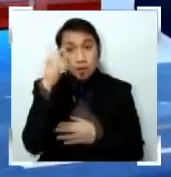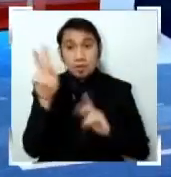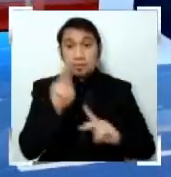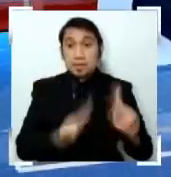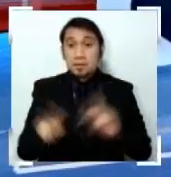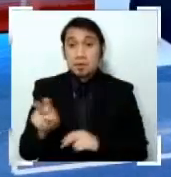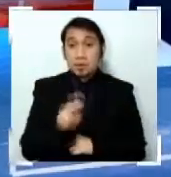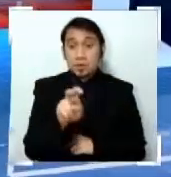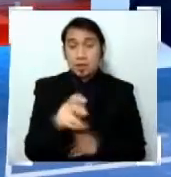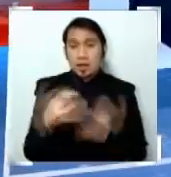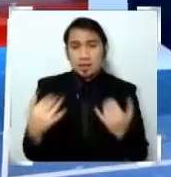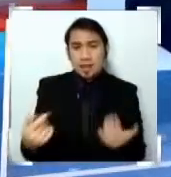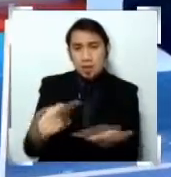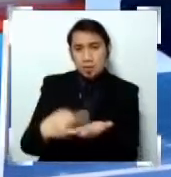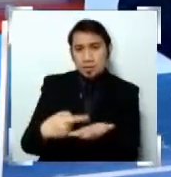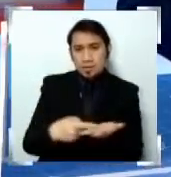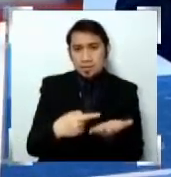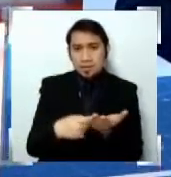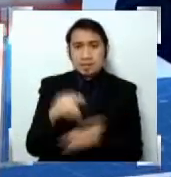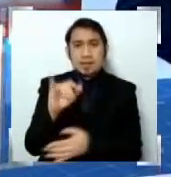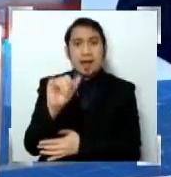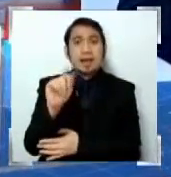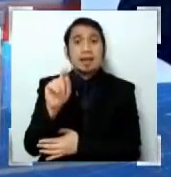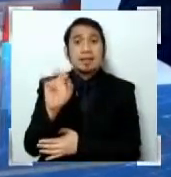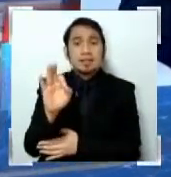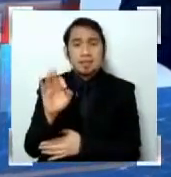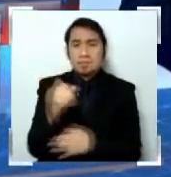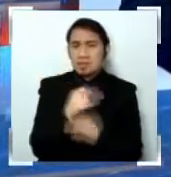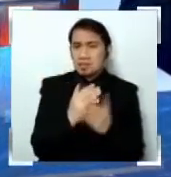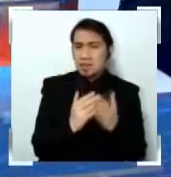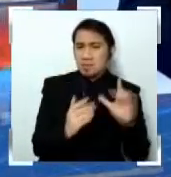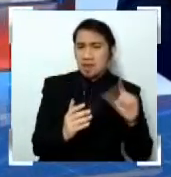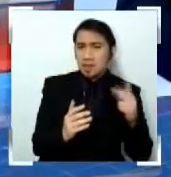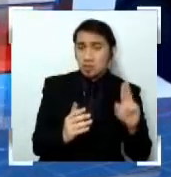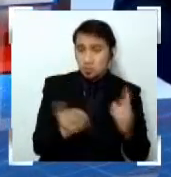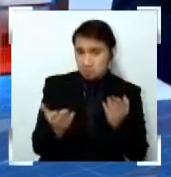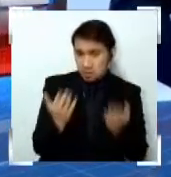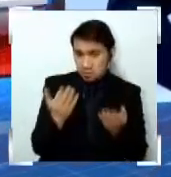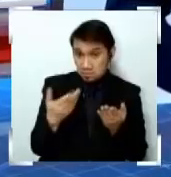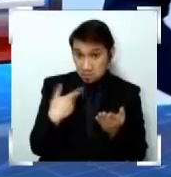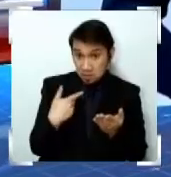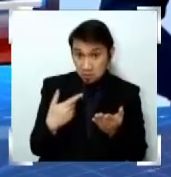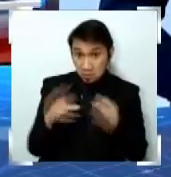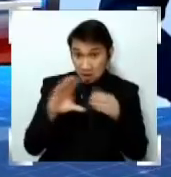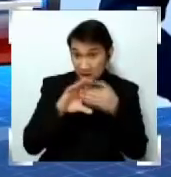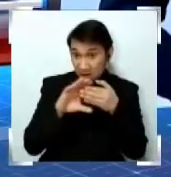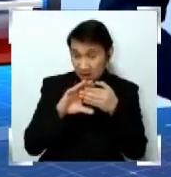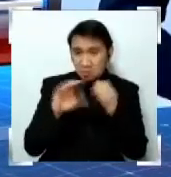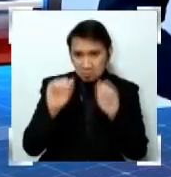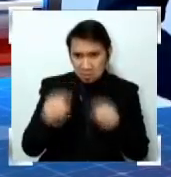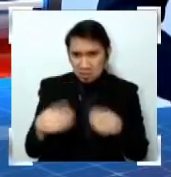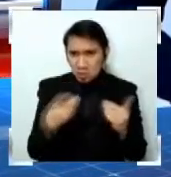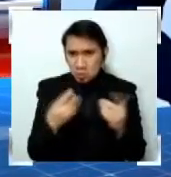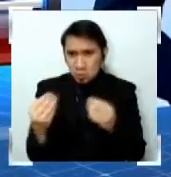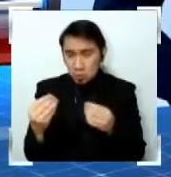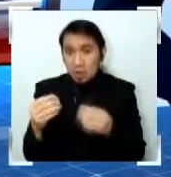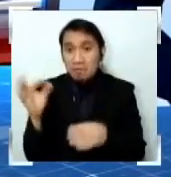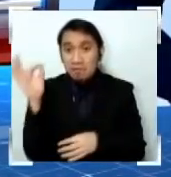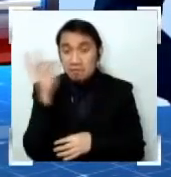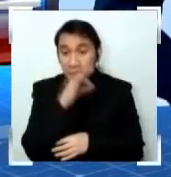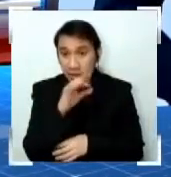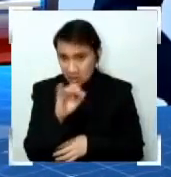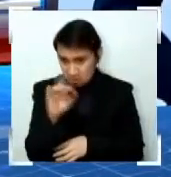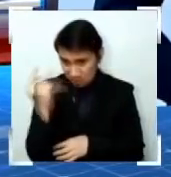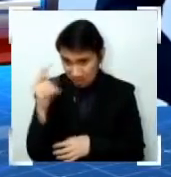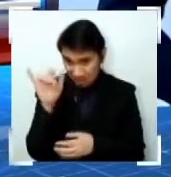ng IATF ang pangamba ng ilang LGU na baka mapeke ang mga vaccination card kapag ito lang ang ginawang requirement para makapasok